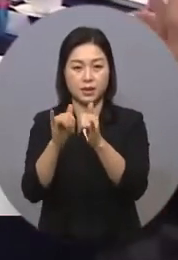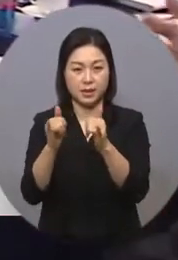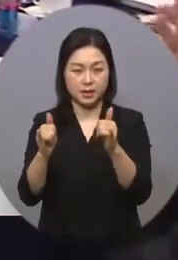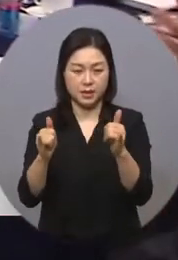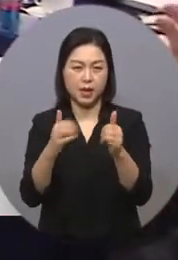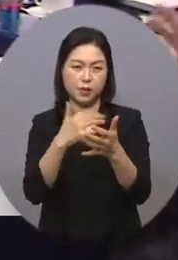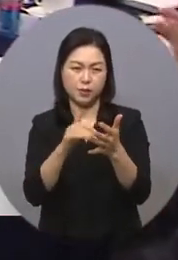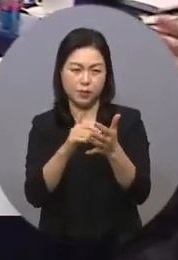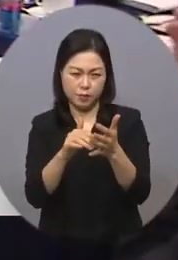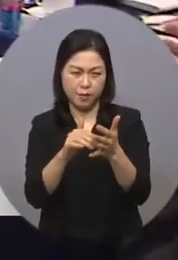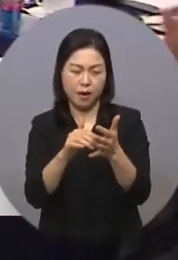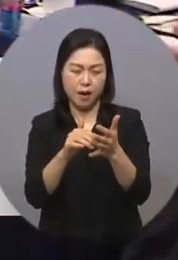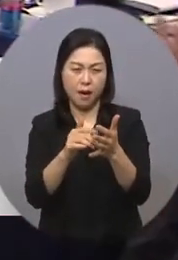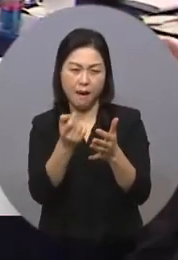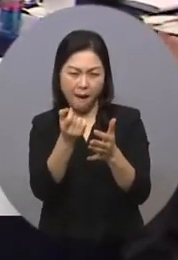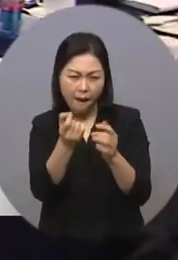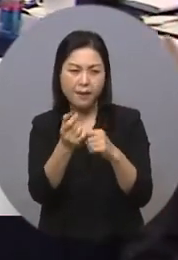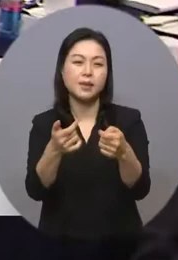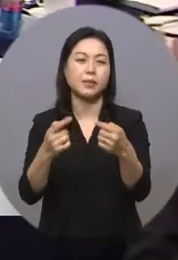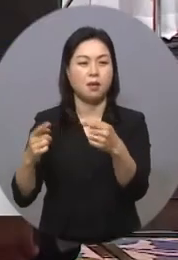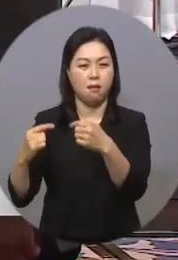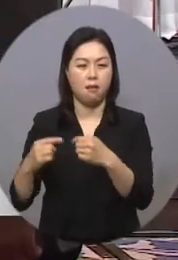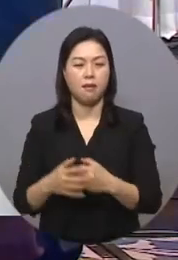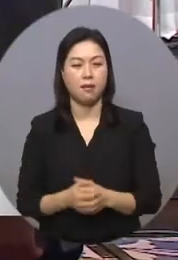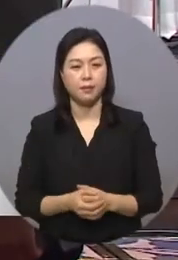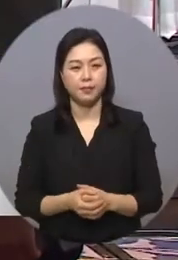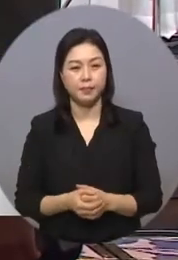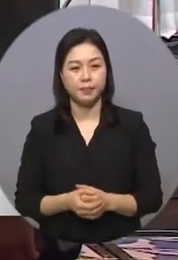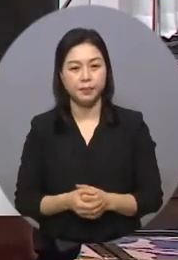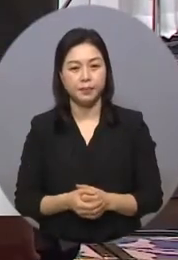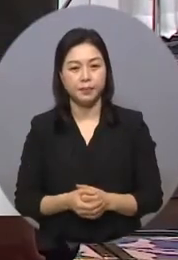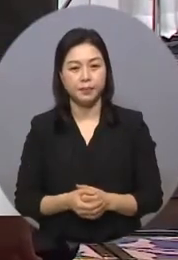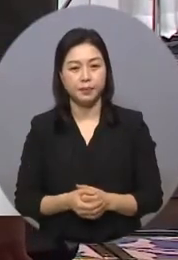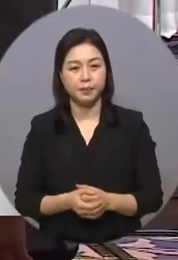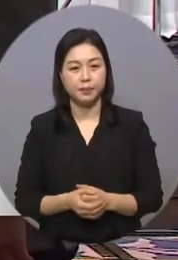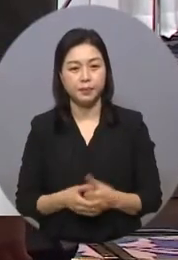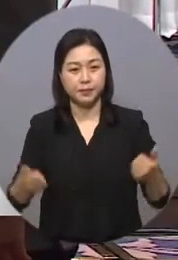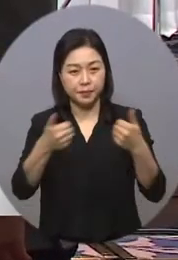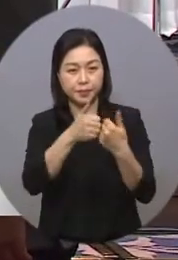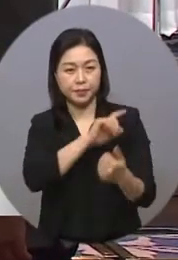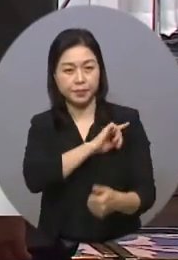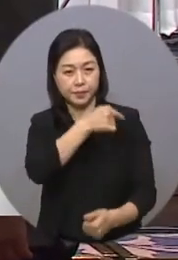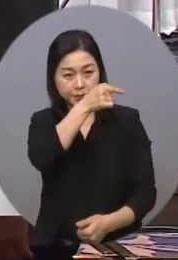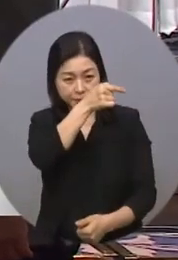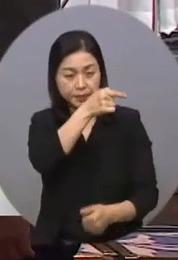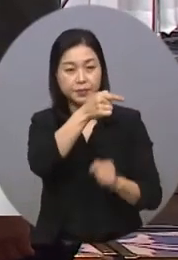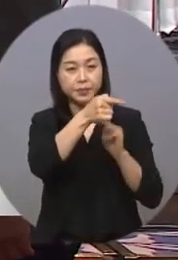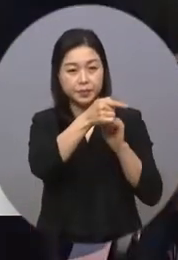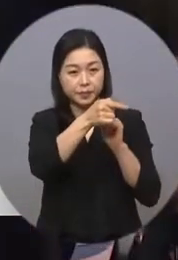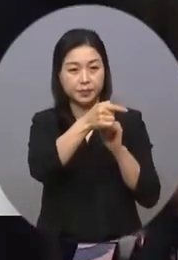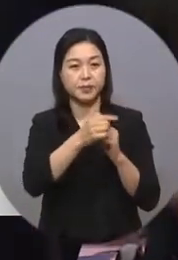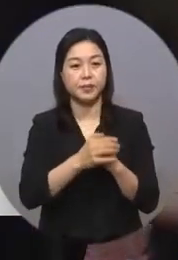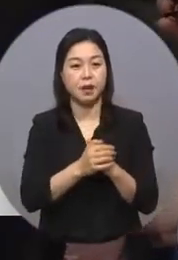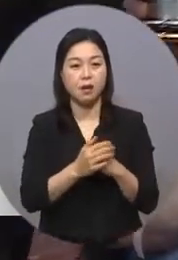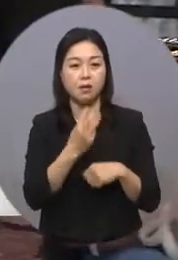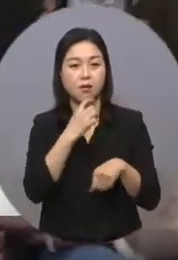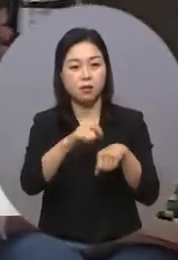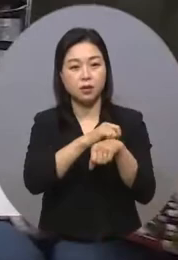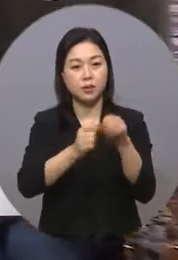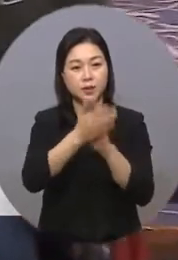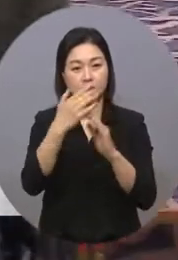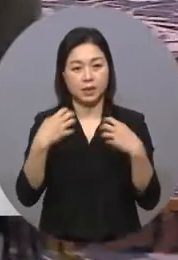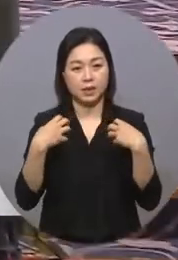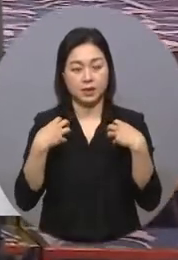최소 인원이 참석한 가운데 열렸습니다. 최종 순위는 정규리그 1위로 챔피언전에 진출한